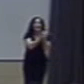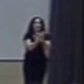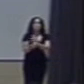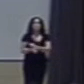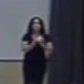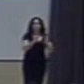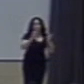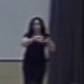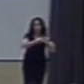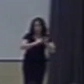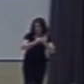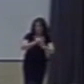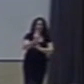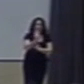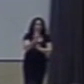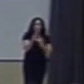l'essència és la mateixa,